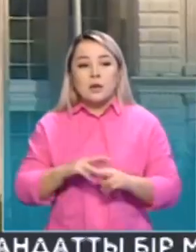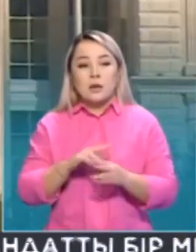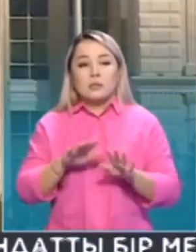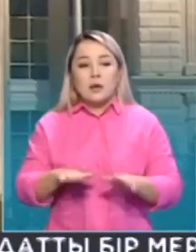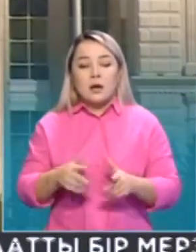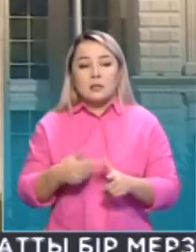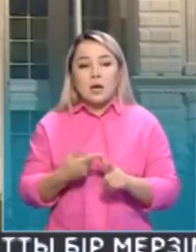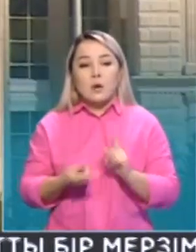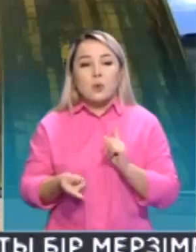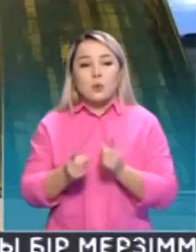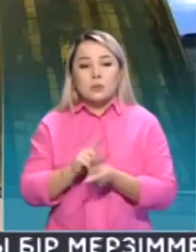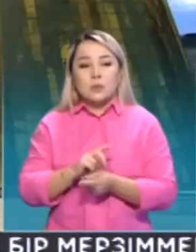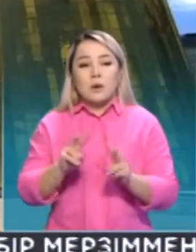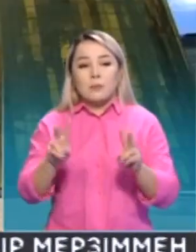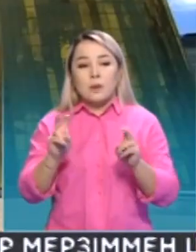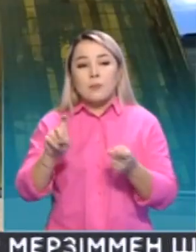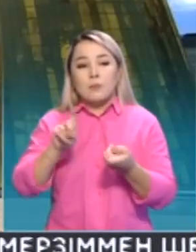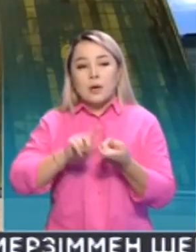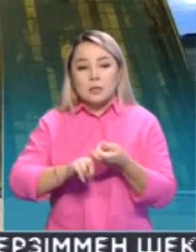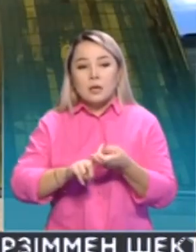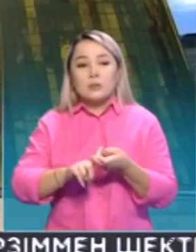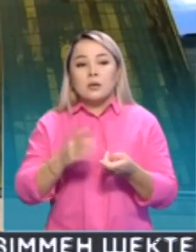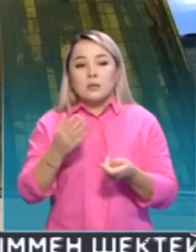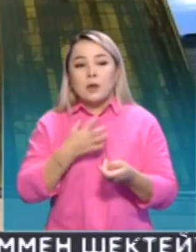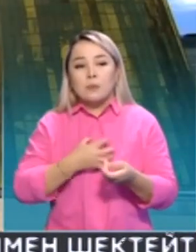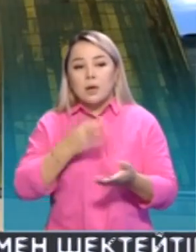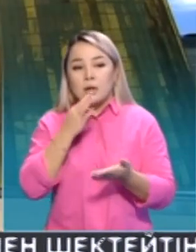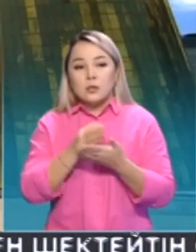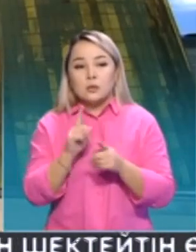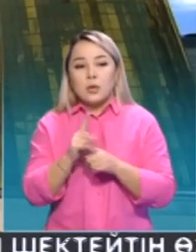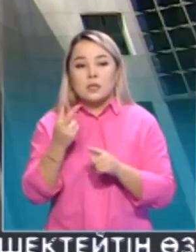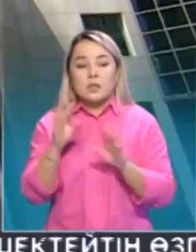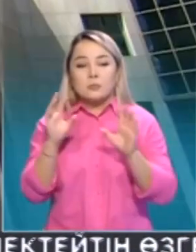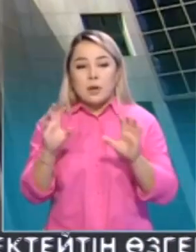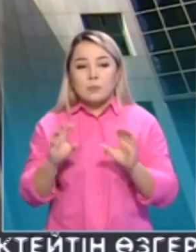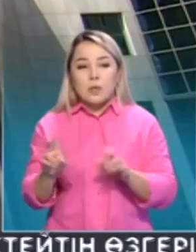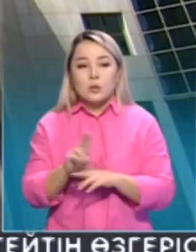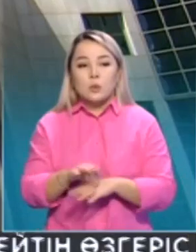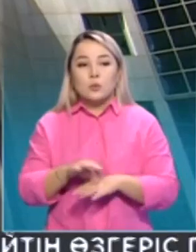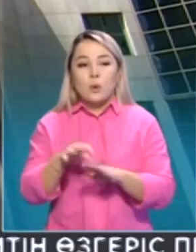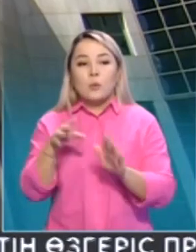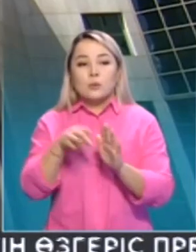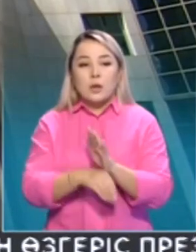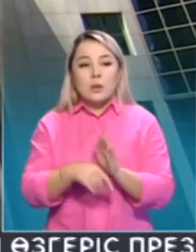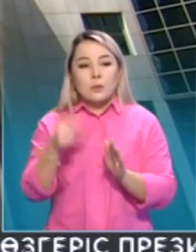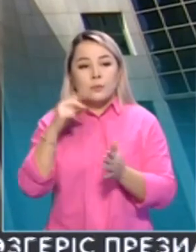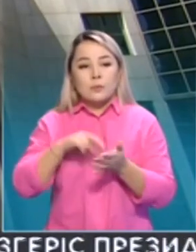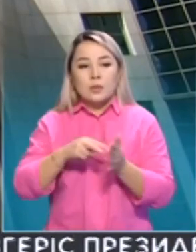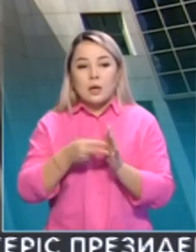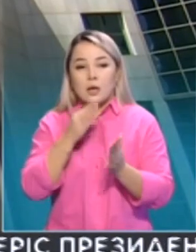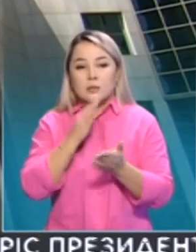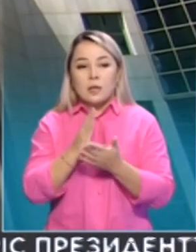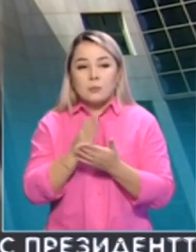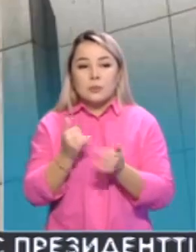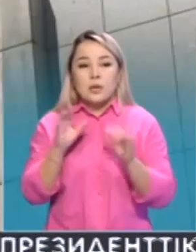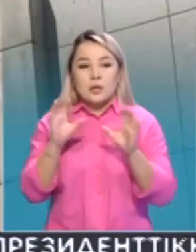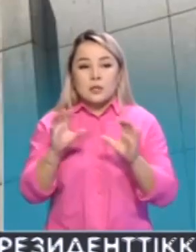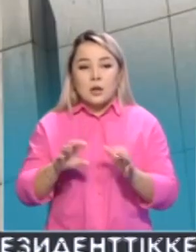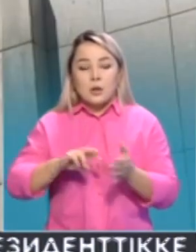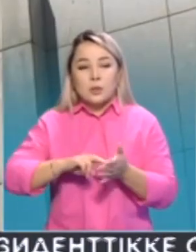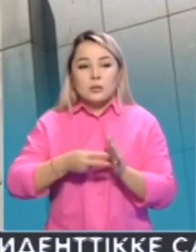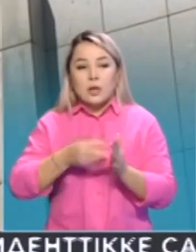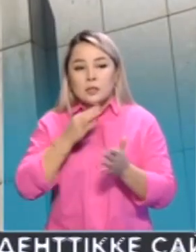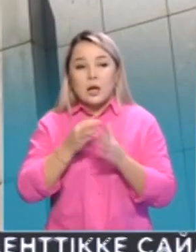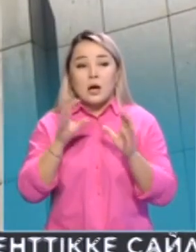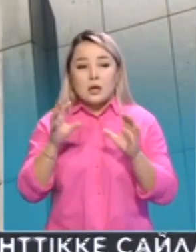астанасының атауын өзгертуге байланысты негізгі заңның екінші бабына түзетулер енгізуді көздейді. Конституциялық кеңес Қазақстан